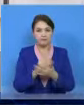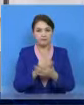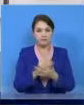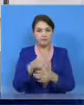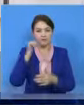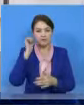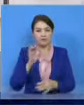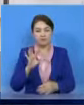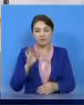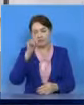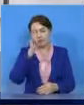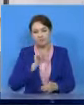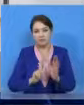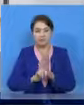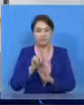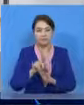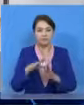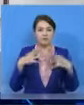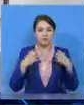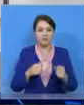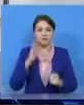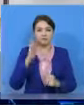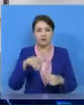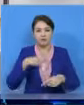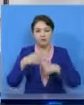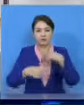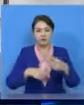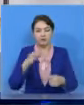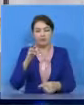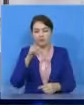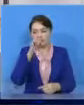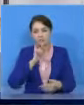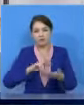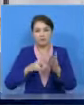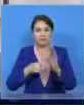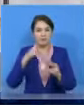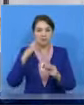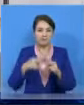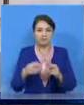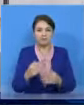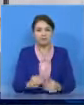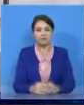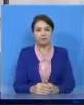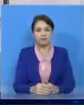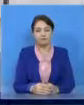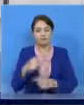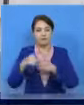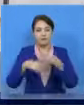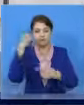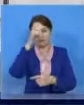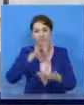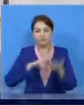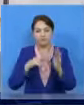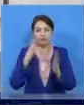кеше қазан айында бастау алды. Амандық болса осы алдымыздағы сәуір айында аяқталады деп жоспарлап отырмыз. Келесі жылға да жоспар